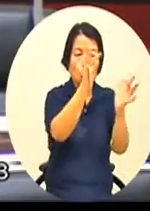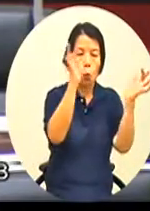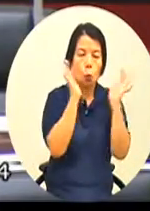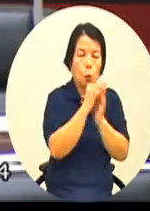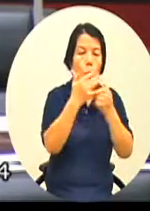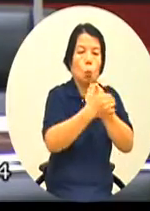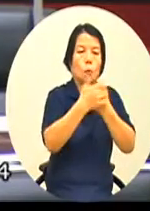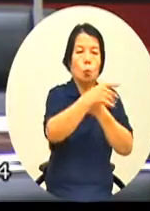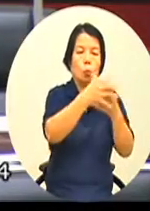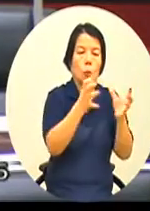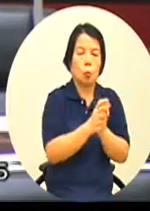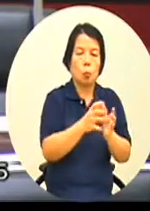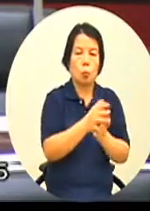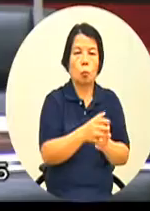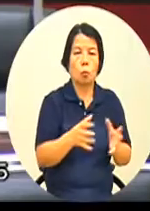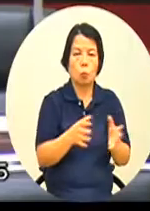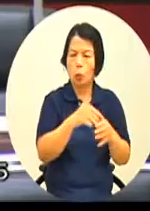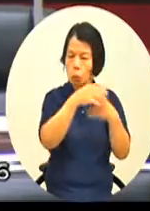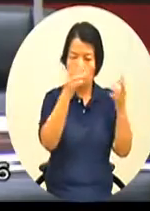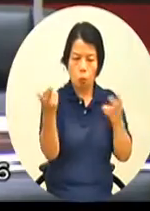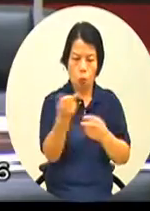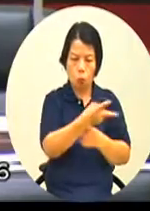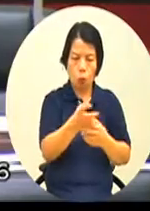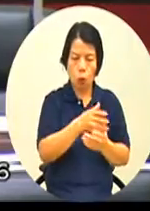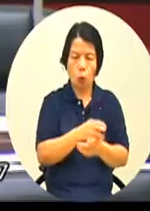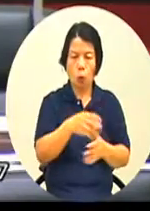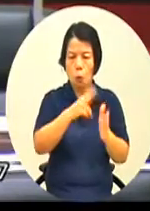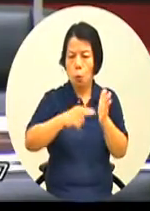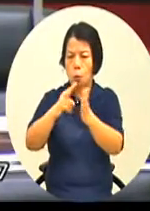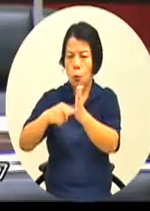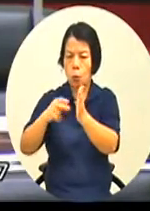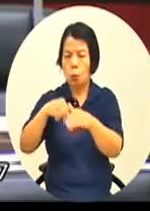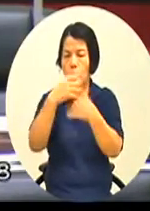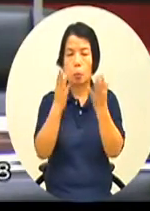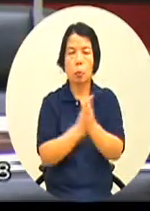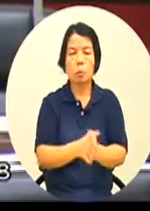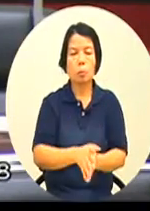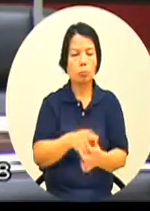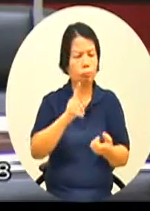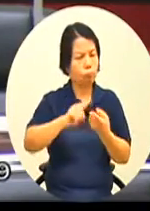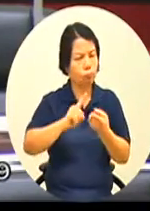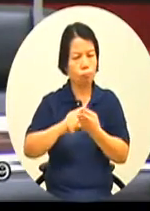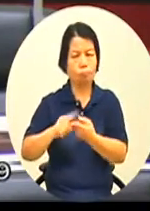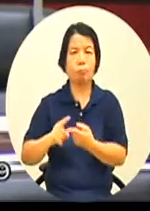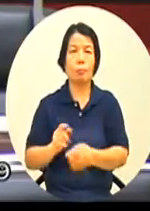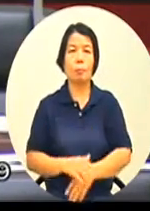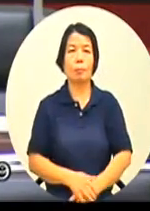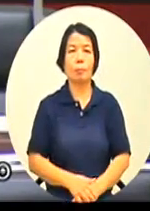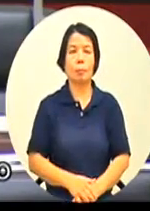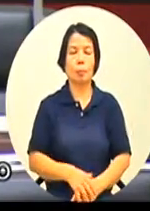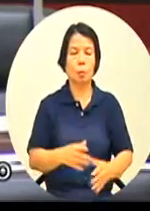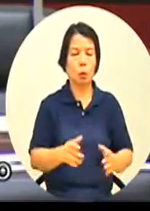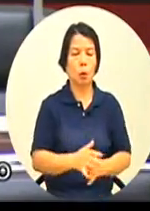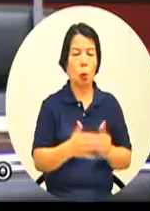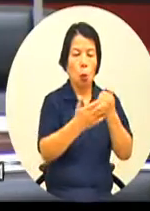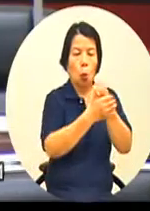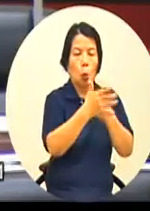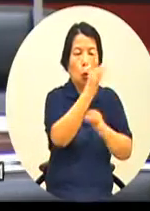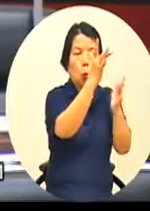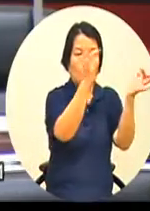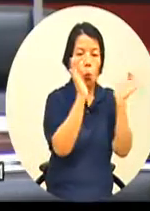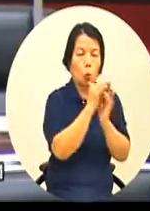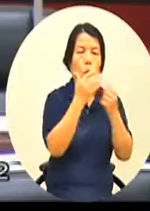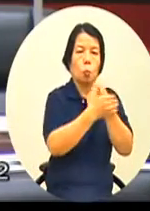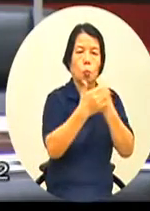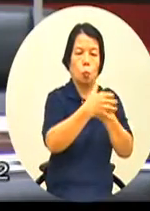的，我都觉得好像很有道理，市政府讲的我觉得很有道理，互助团体环保团体讲的我